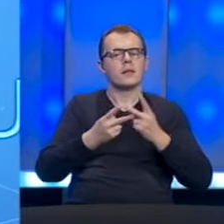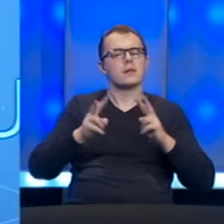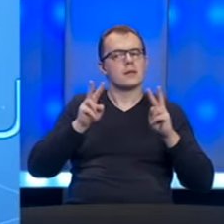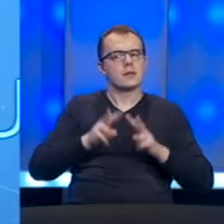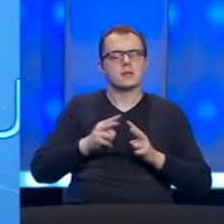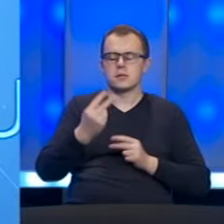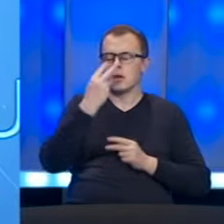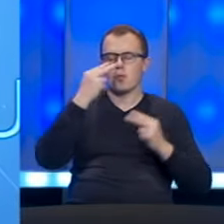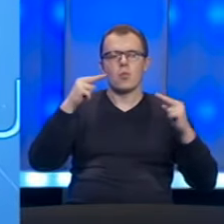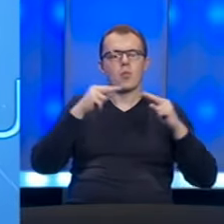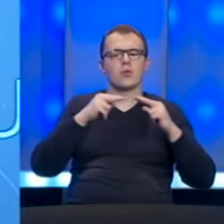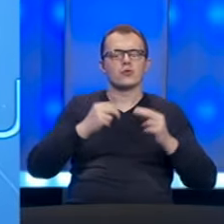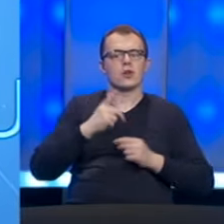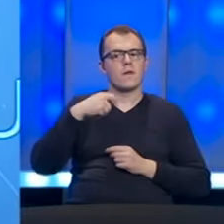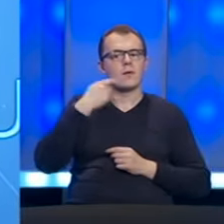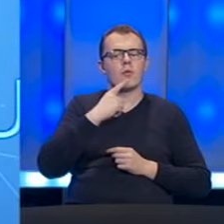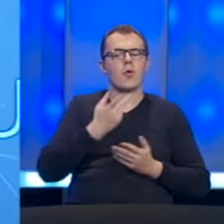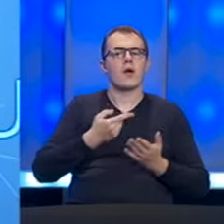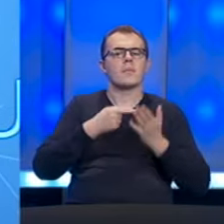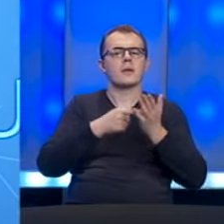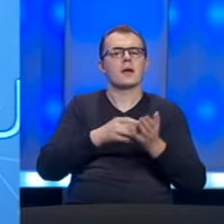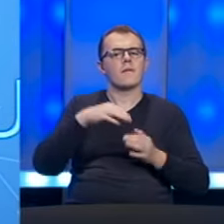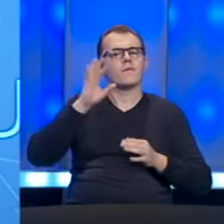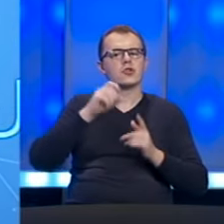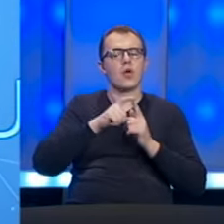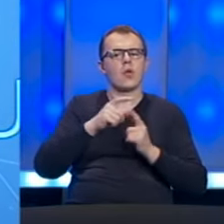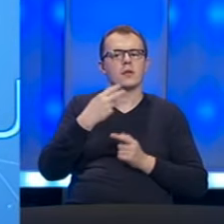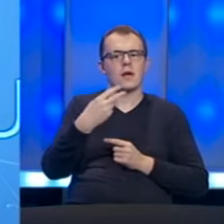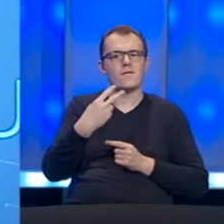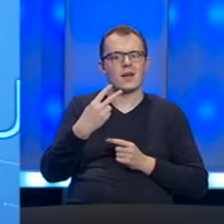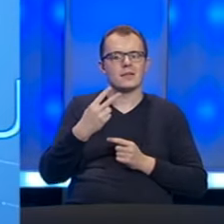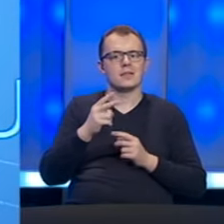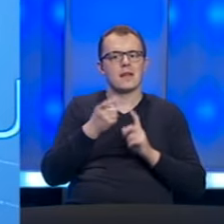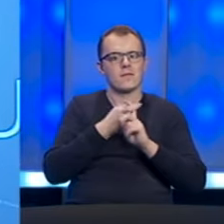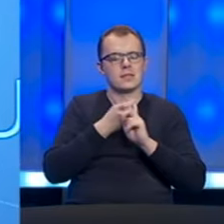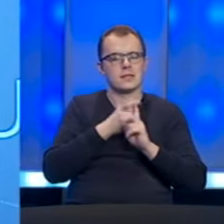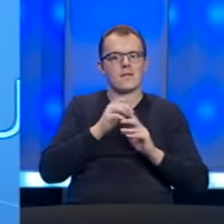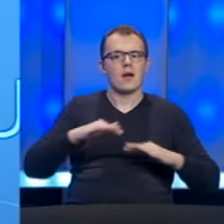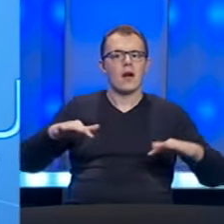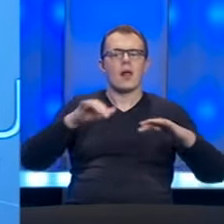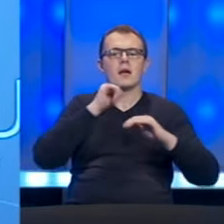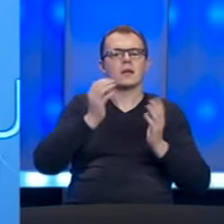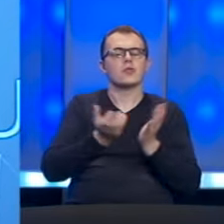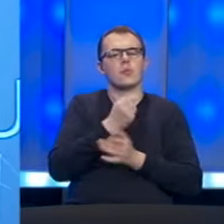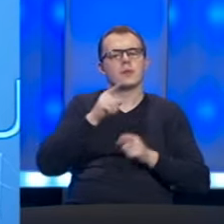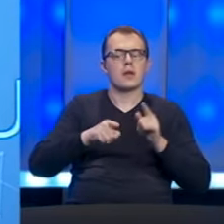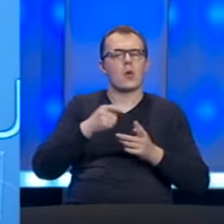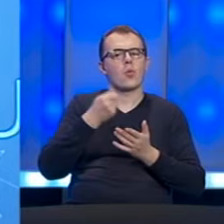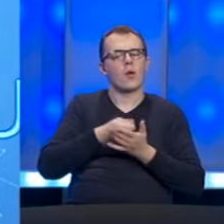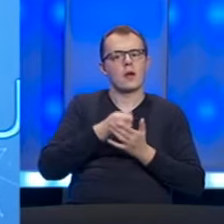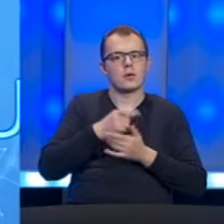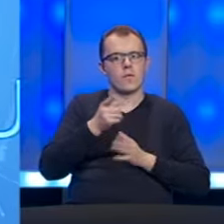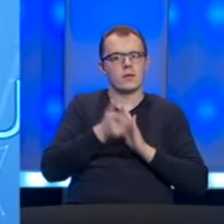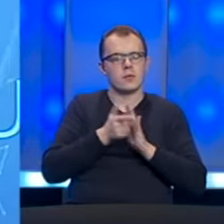u oči. Inače, film koji je prikazan na više od 20 festivala i dobitnik nekoliko nagrada. U ovim